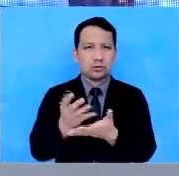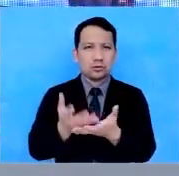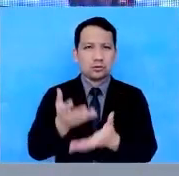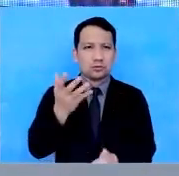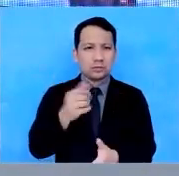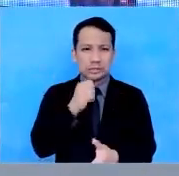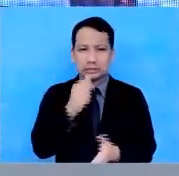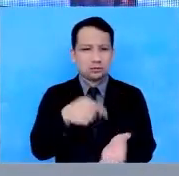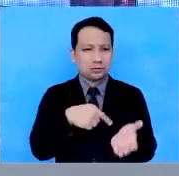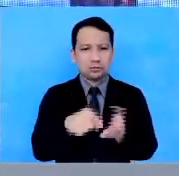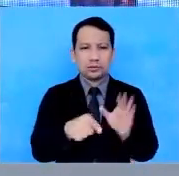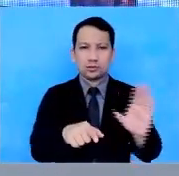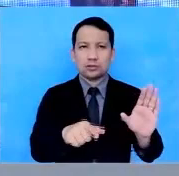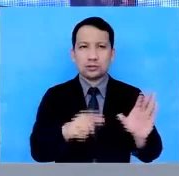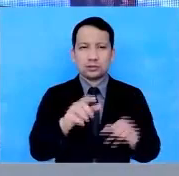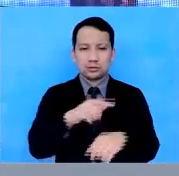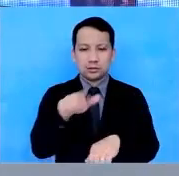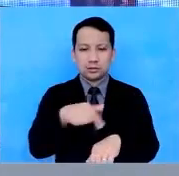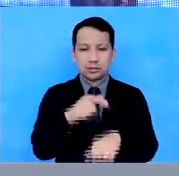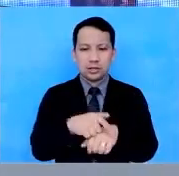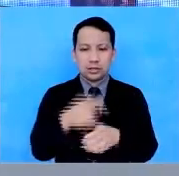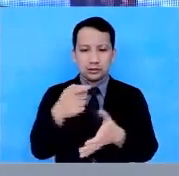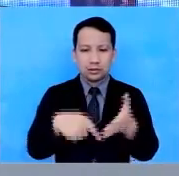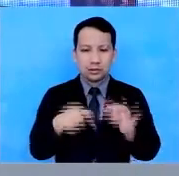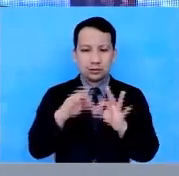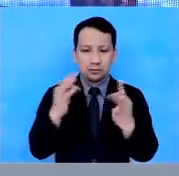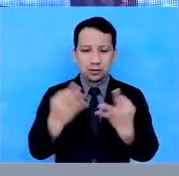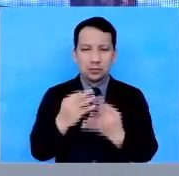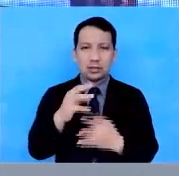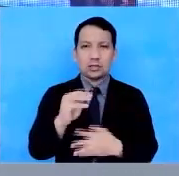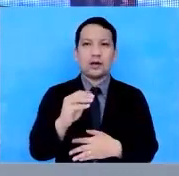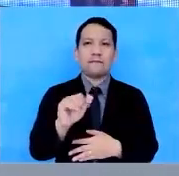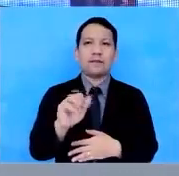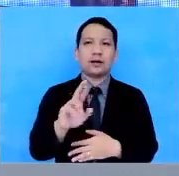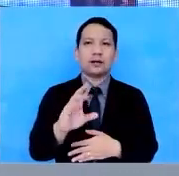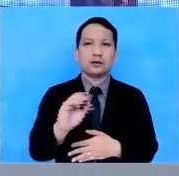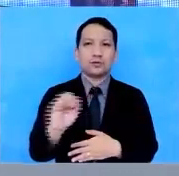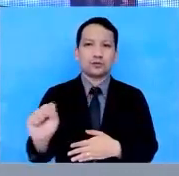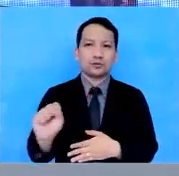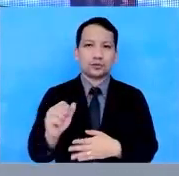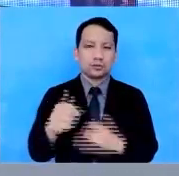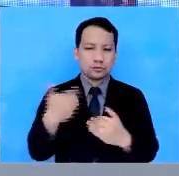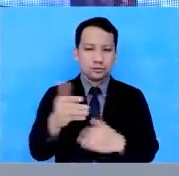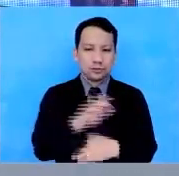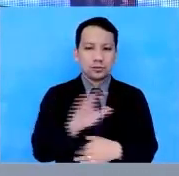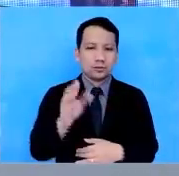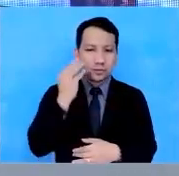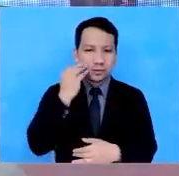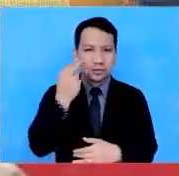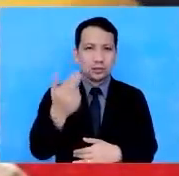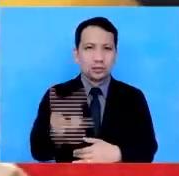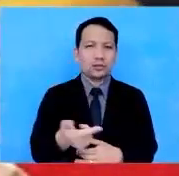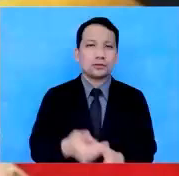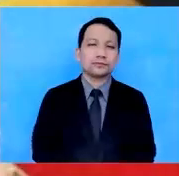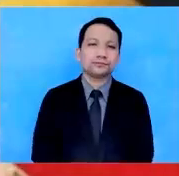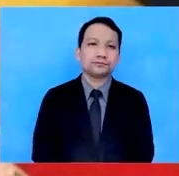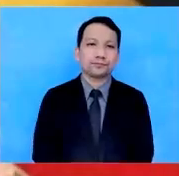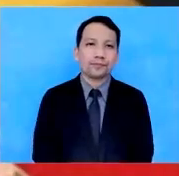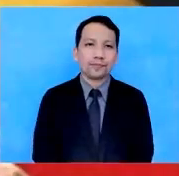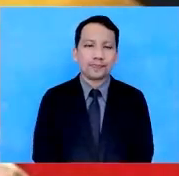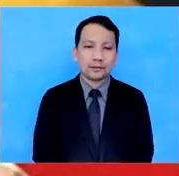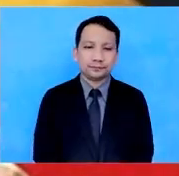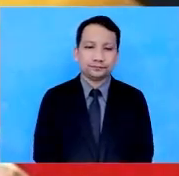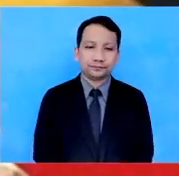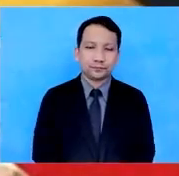pa nababayarang estate tax ng pamilya Marcos. Nasa front line ng balitang yan si Maricel Halili. Encourage